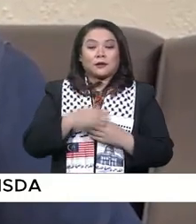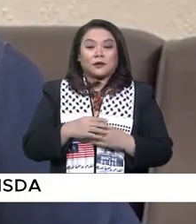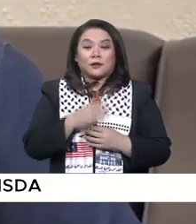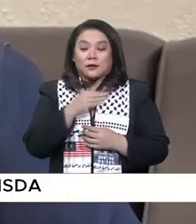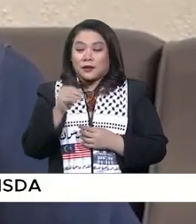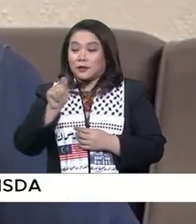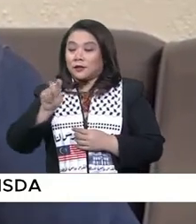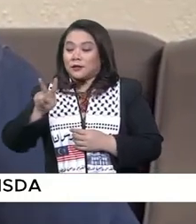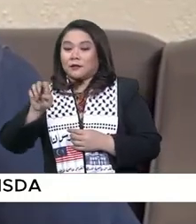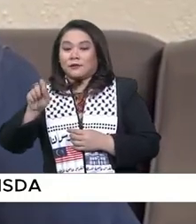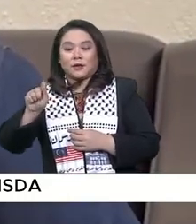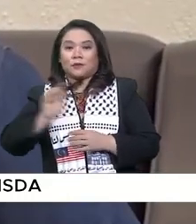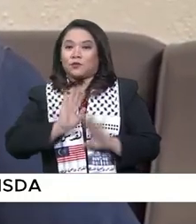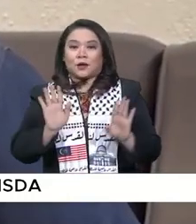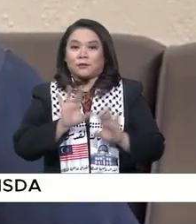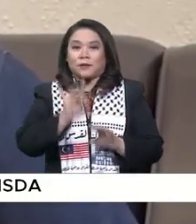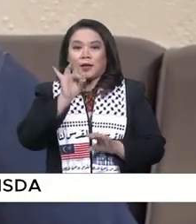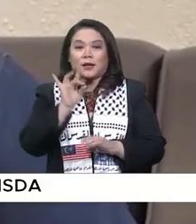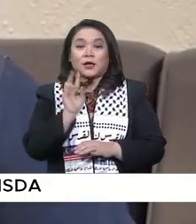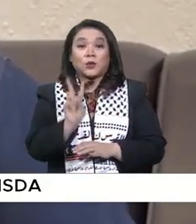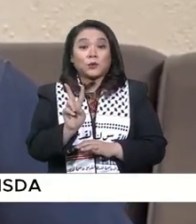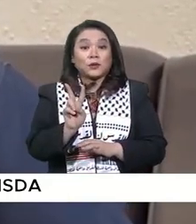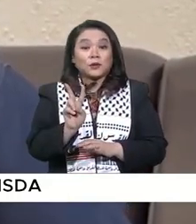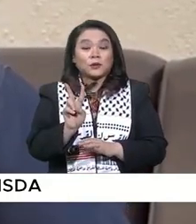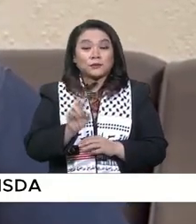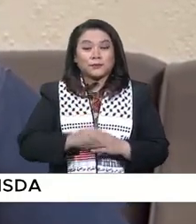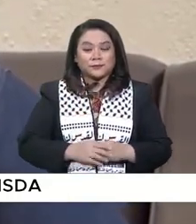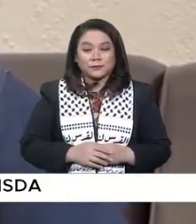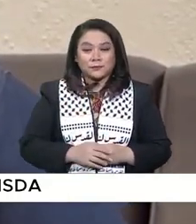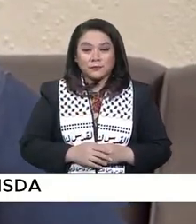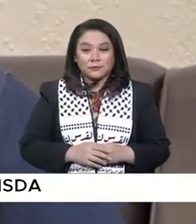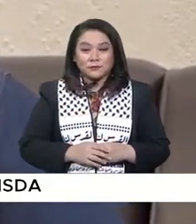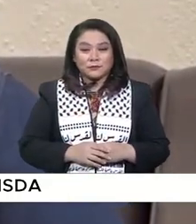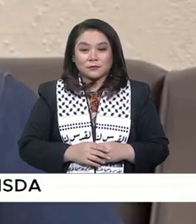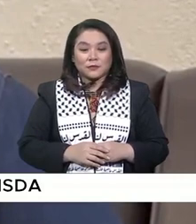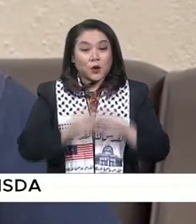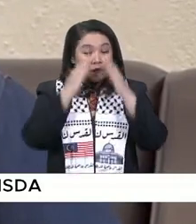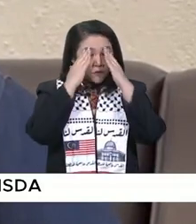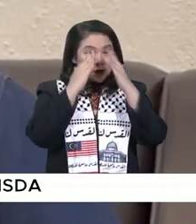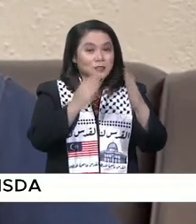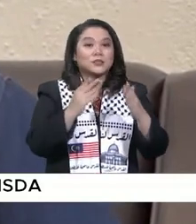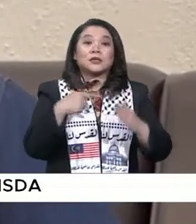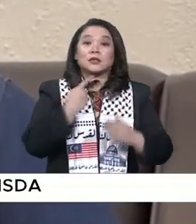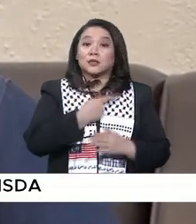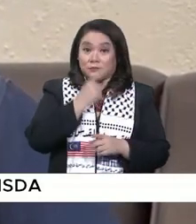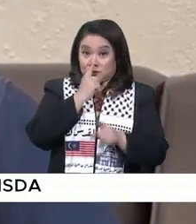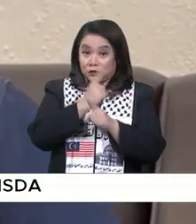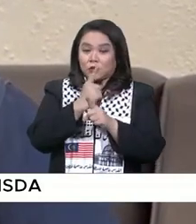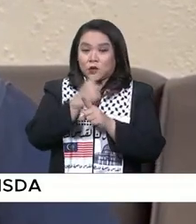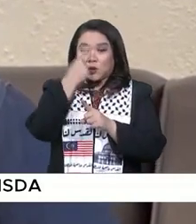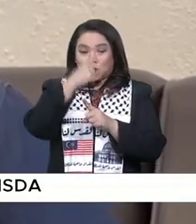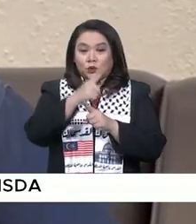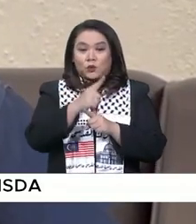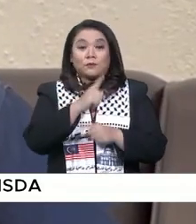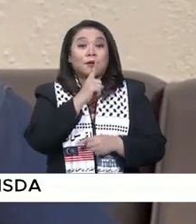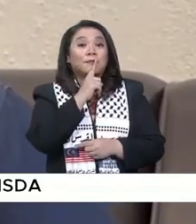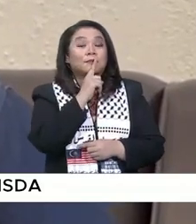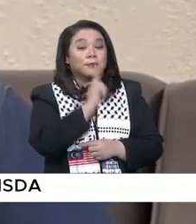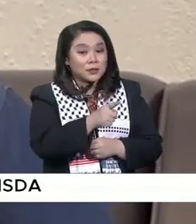bukanlah pilihan keluar, ia merupakan fokus kita sebenarnya untuk